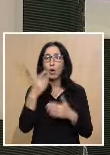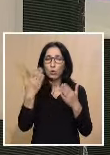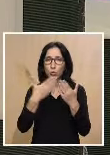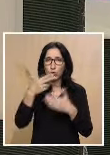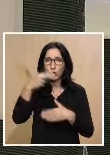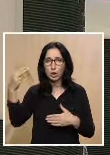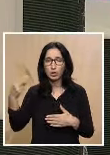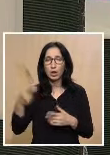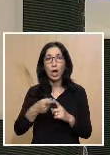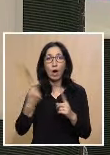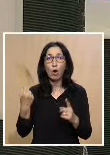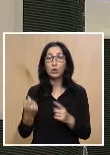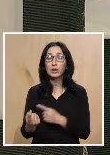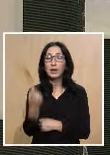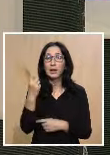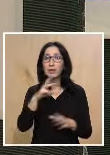заведение. От